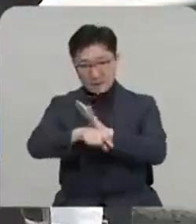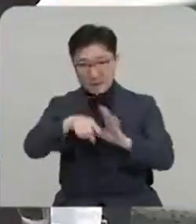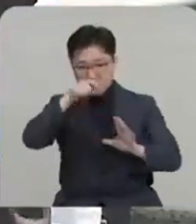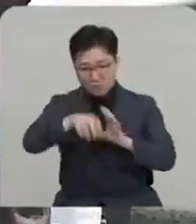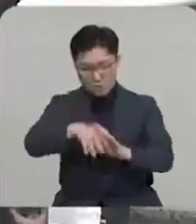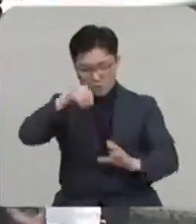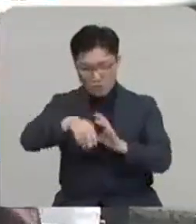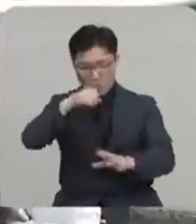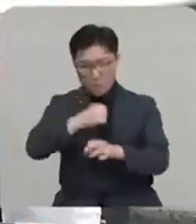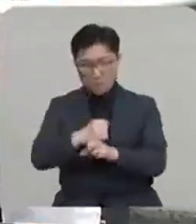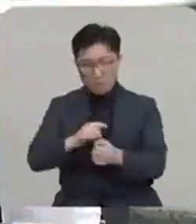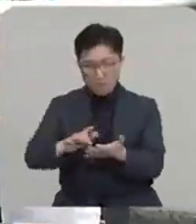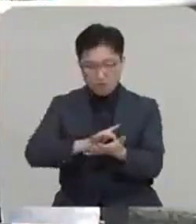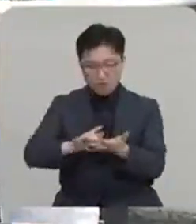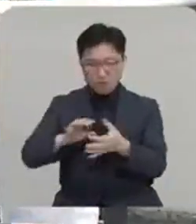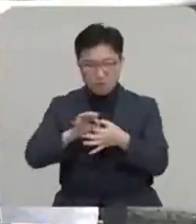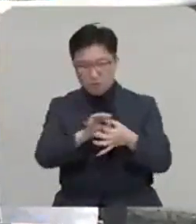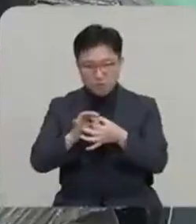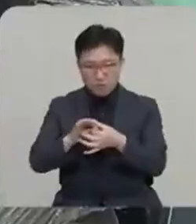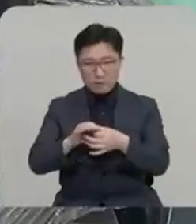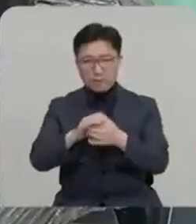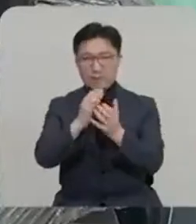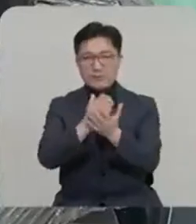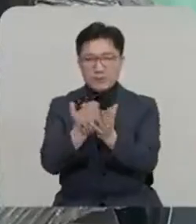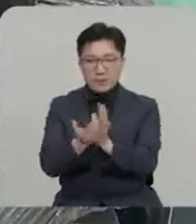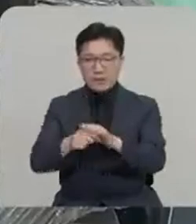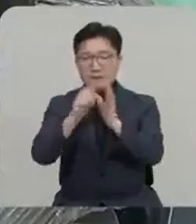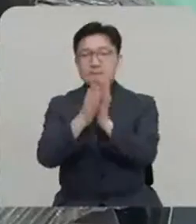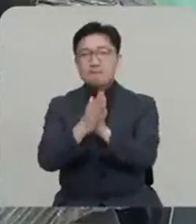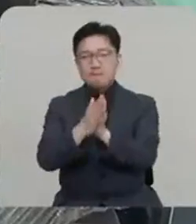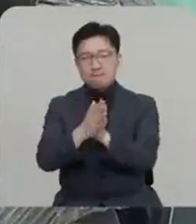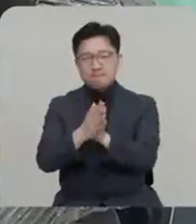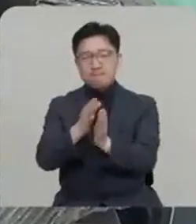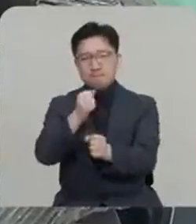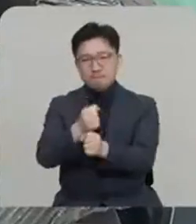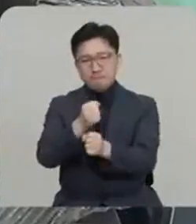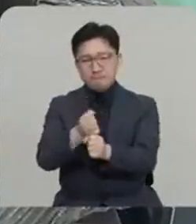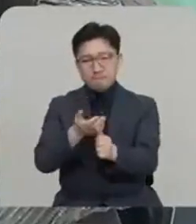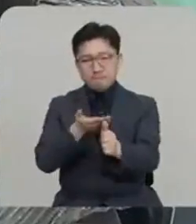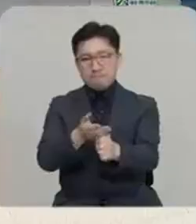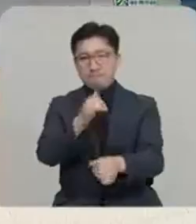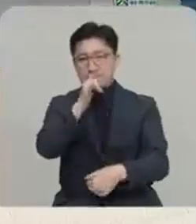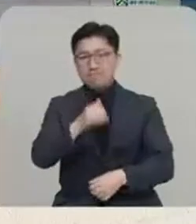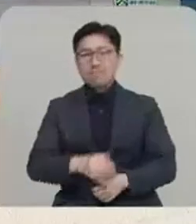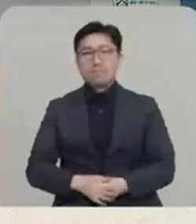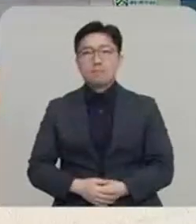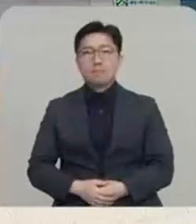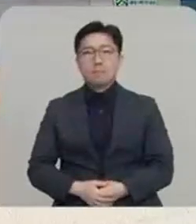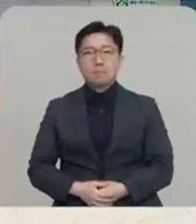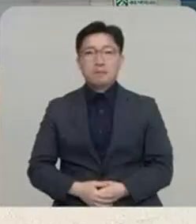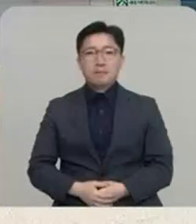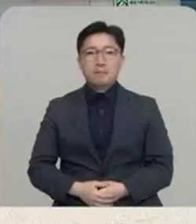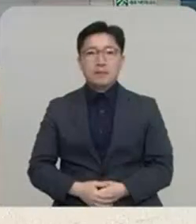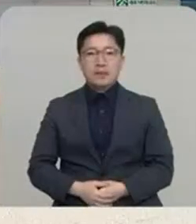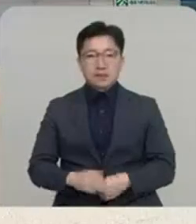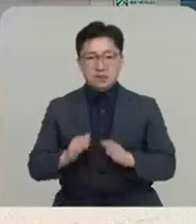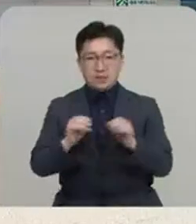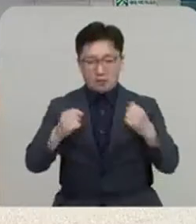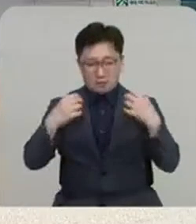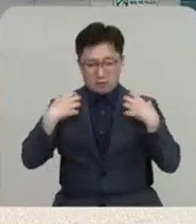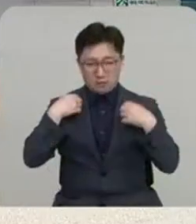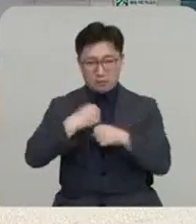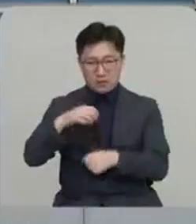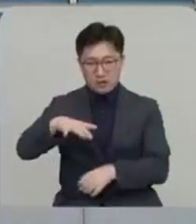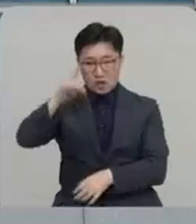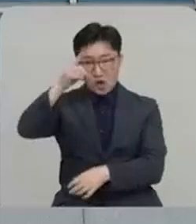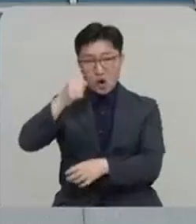준설기, 스마트 차수막과 구조 로봇 등 수방 장비 개발과 보급을 촉진할 기반이 마련됩니다. 전라북도가 국내